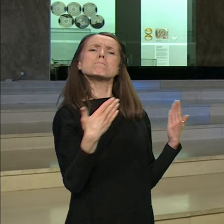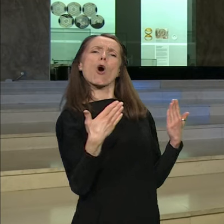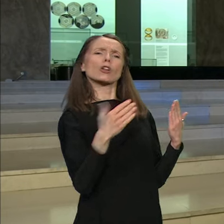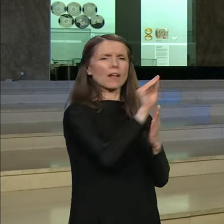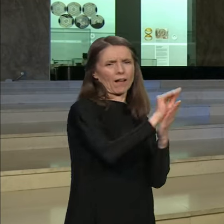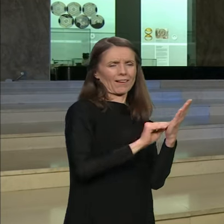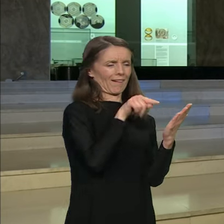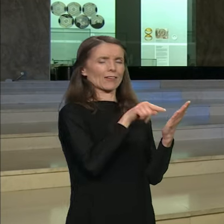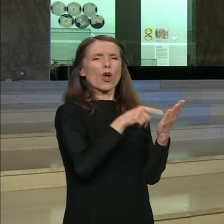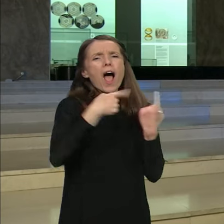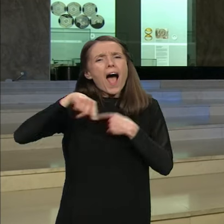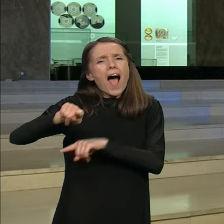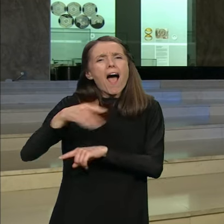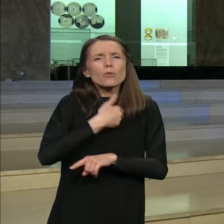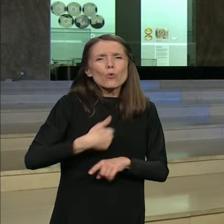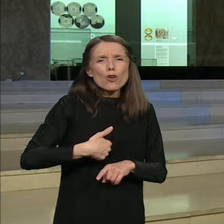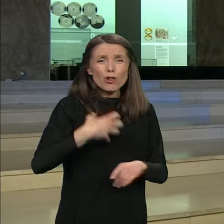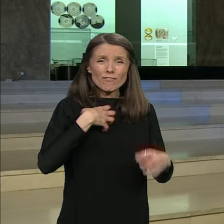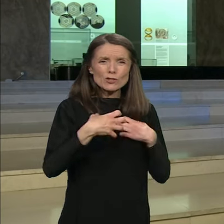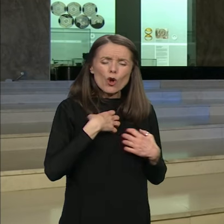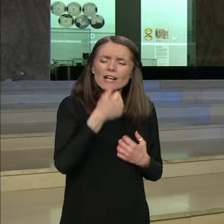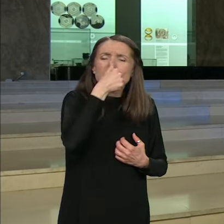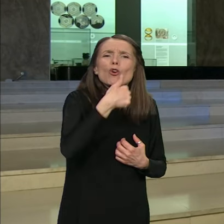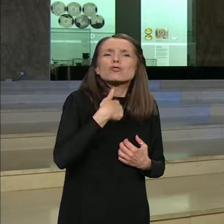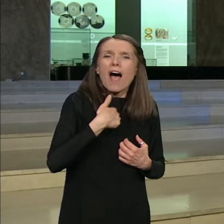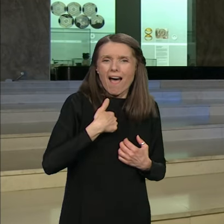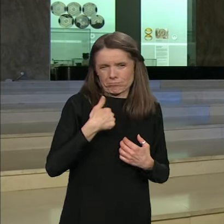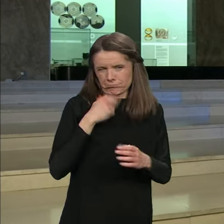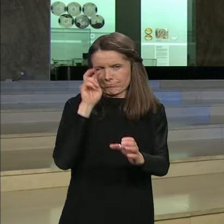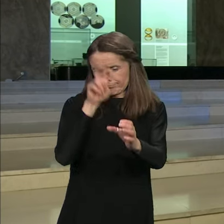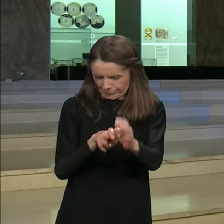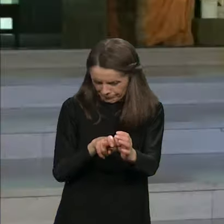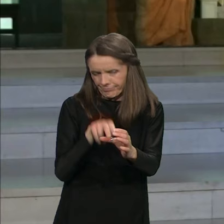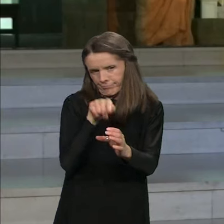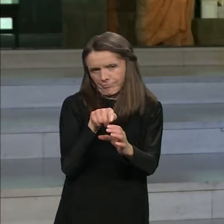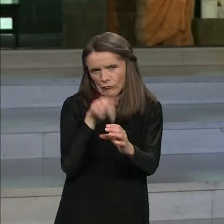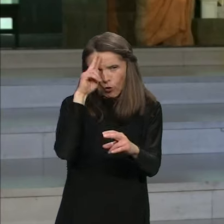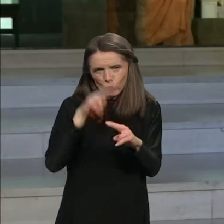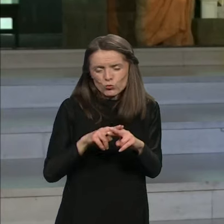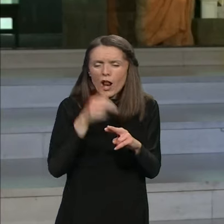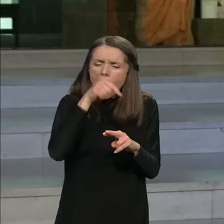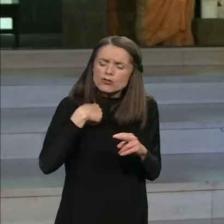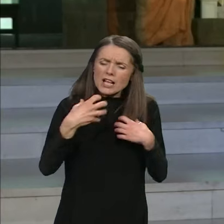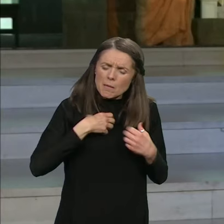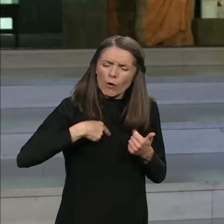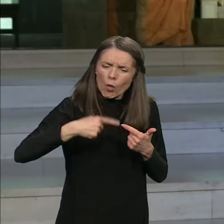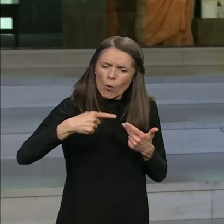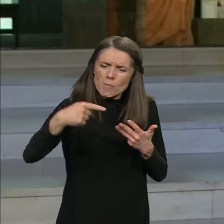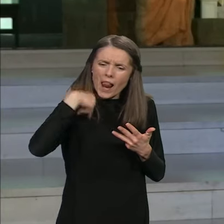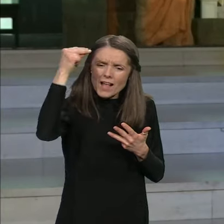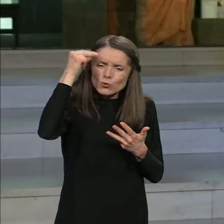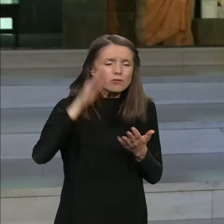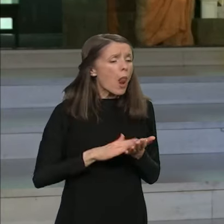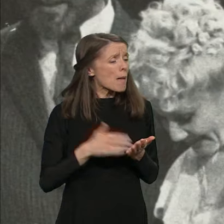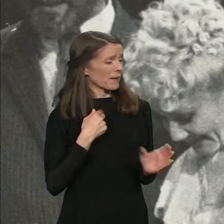u Jugoslovenskom dramskom, to ne bih imala prilike da prođem kroz to u